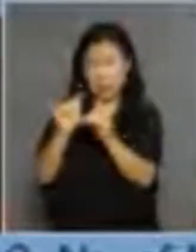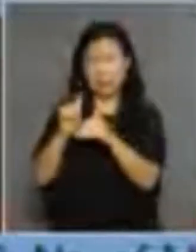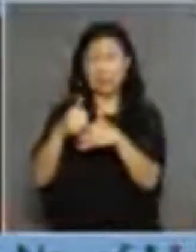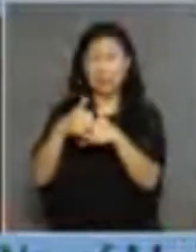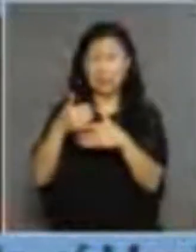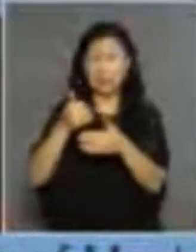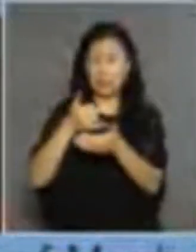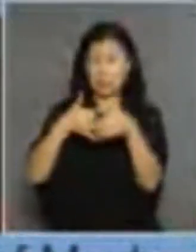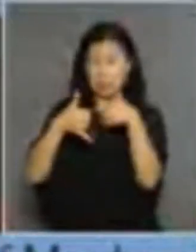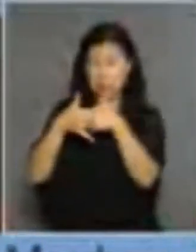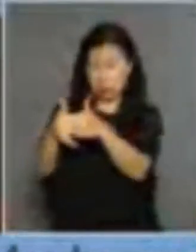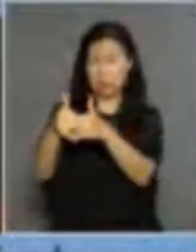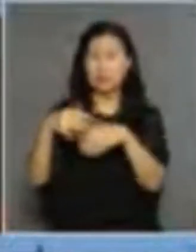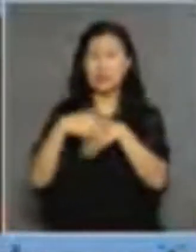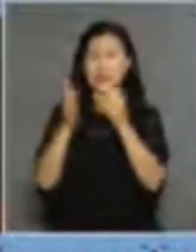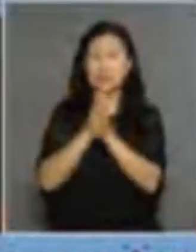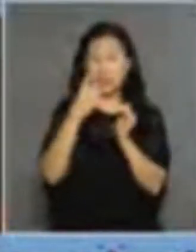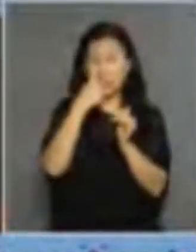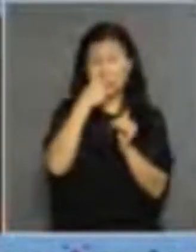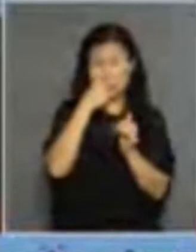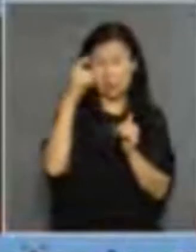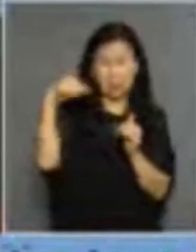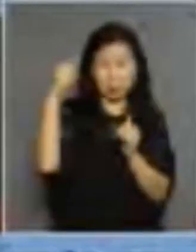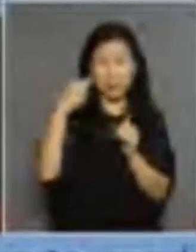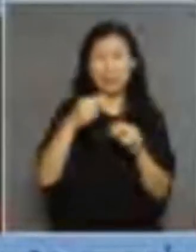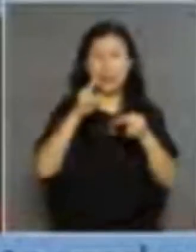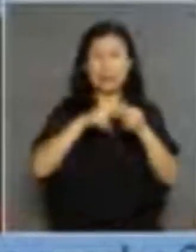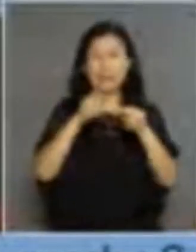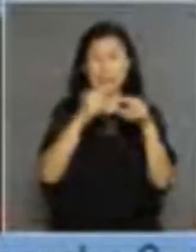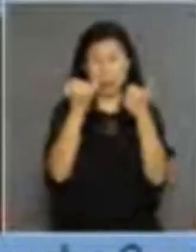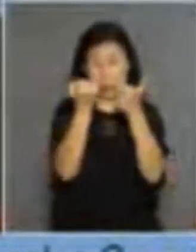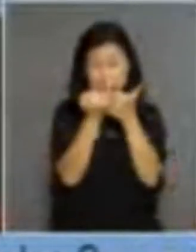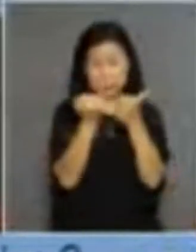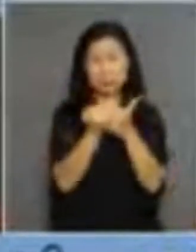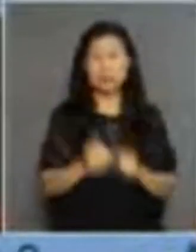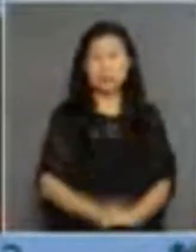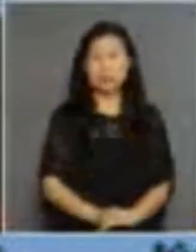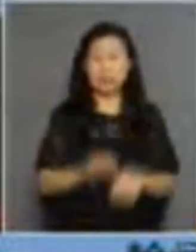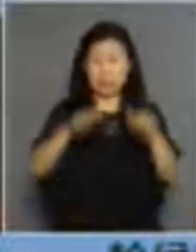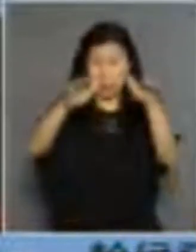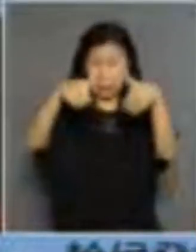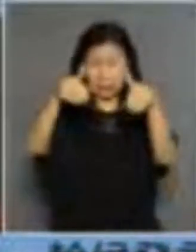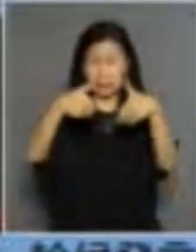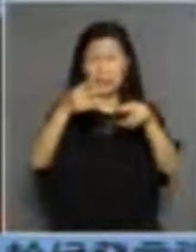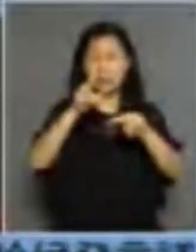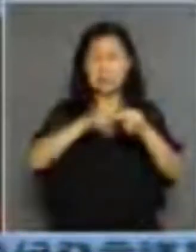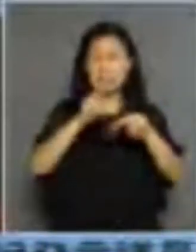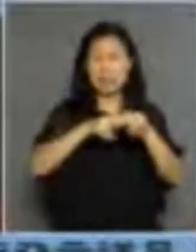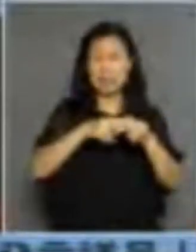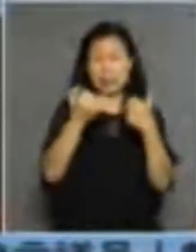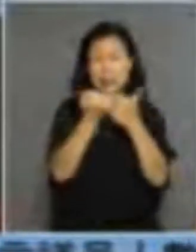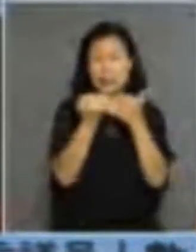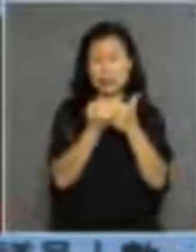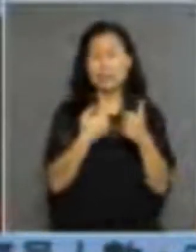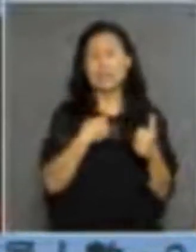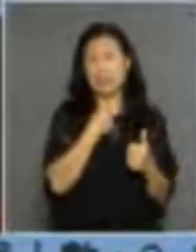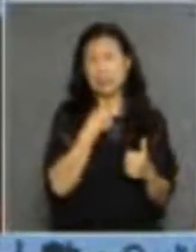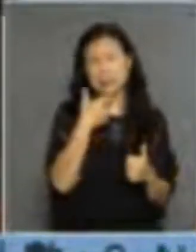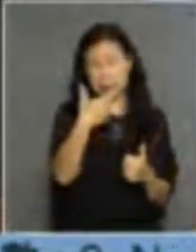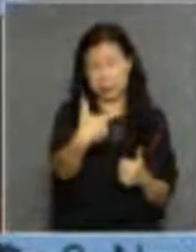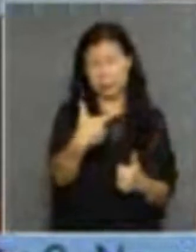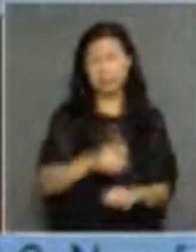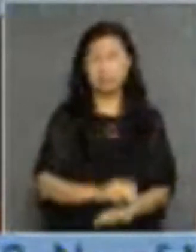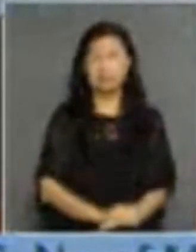啱有教而無類。但係問題而家收大陸嘅學生係為咩？為錢啊嘛，哥，唔係